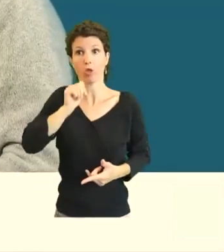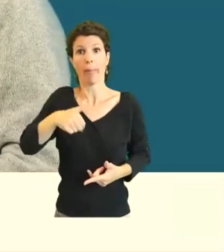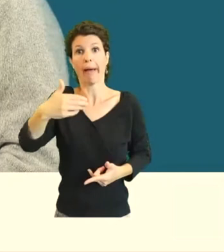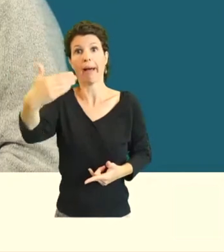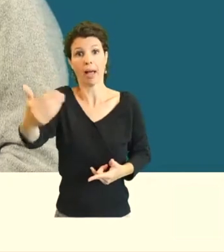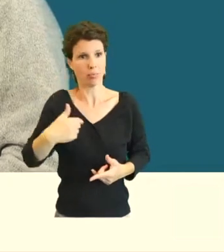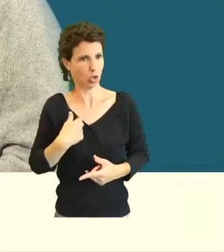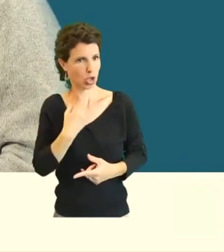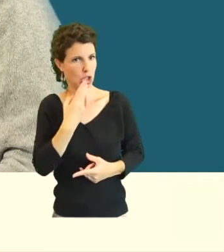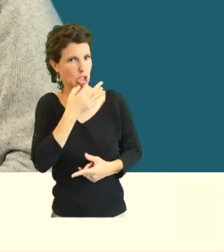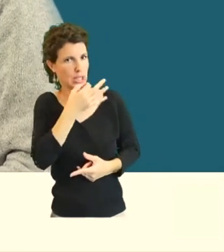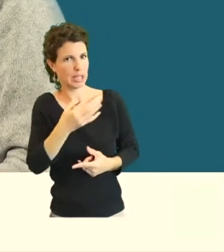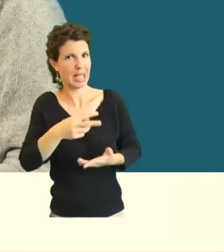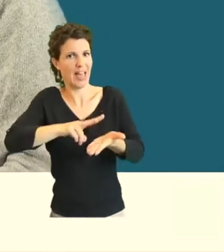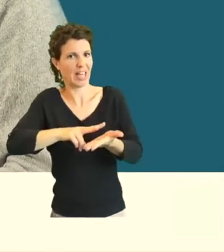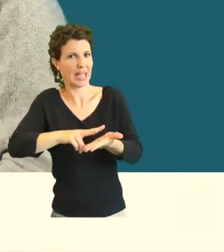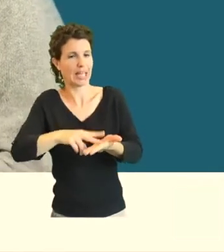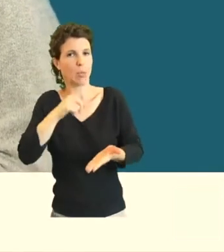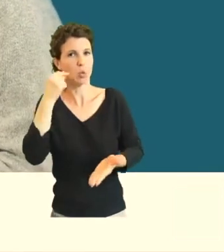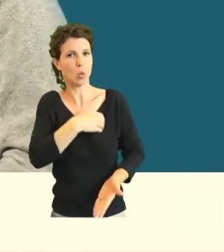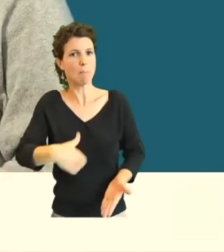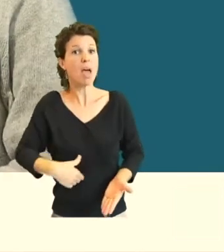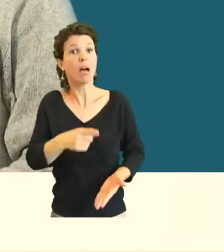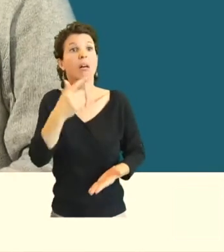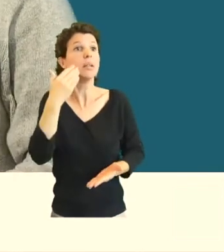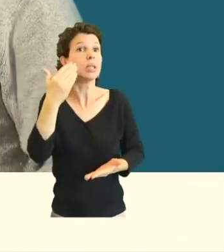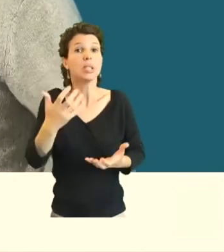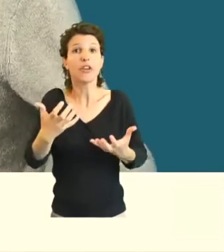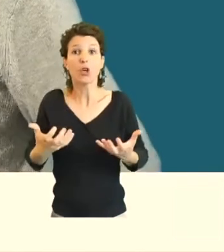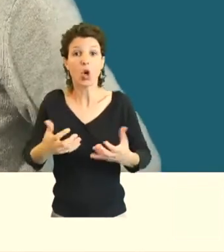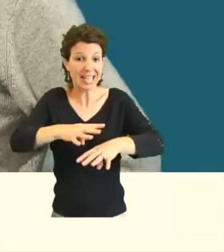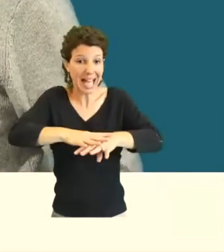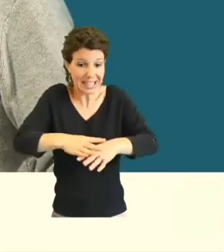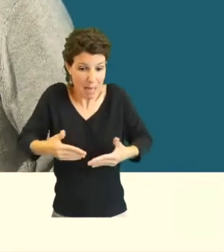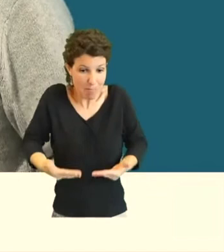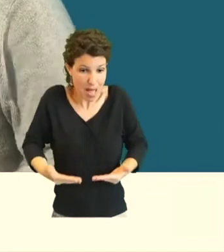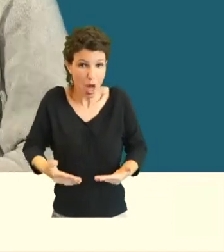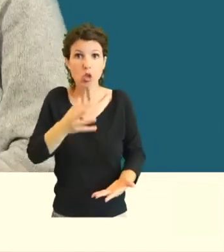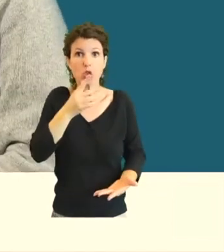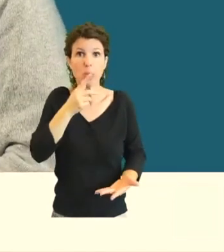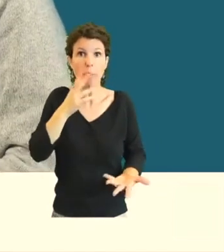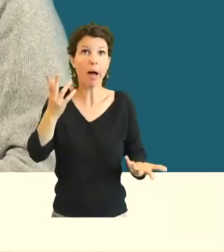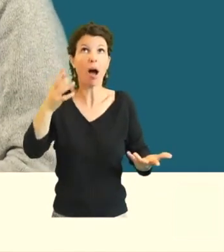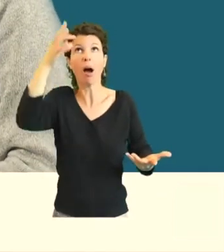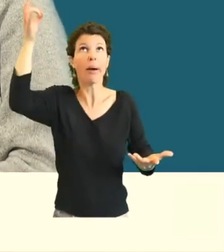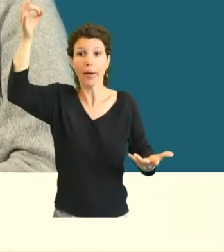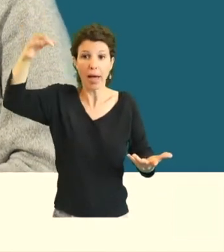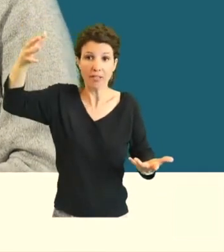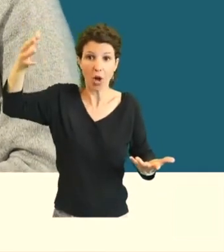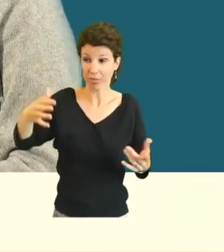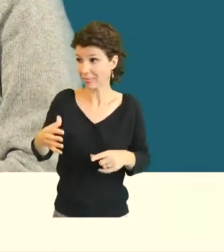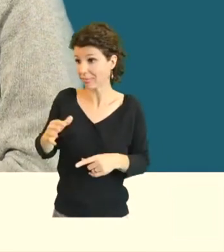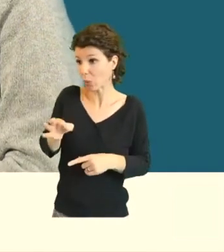Je viens de vous dire la vérité, monsieur le maire. Donc, si vous voulez le quartier là maintenant, comme ça, je ne vais pas le sortir de ma poche, mais vous aurez la réponse.